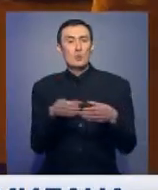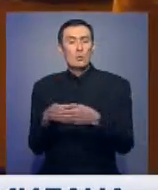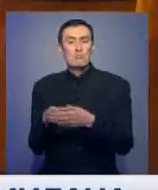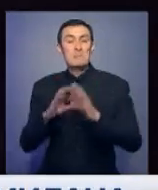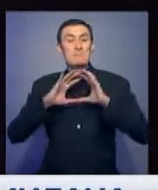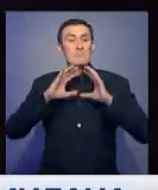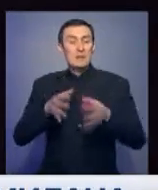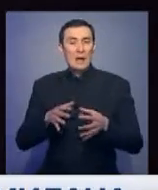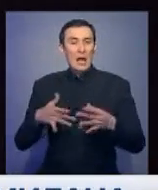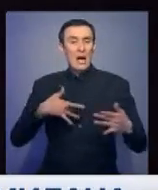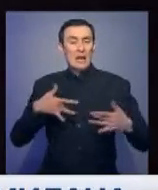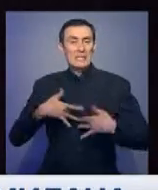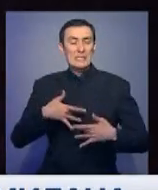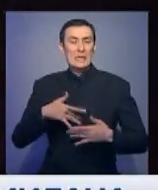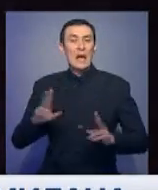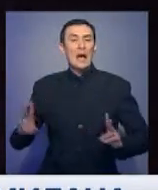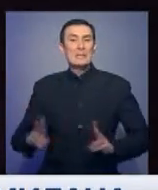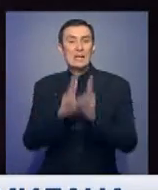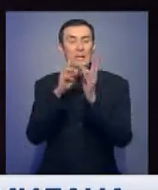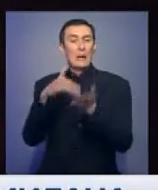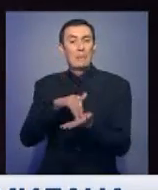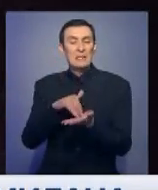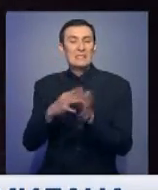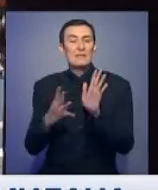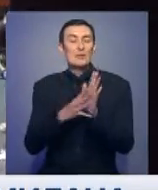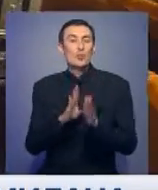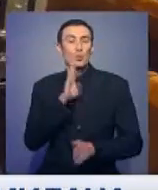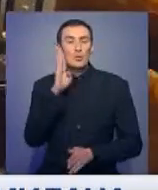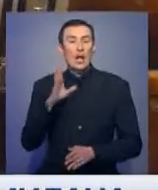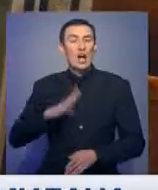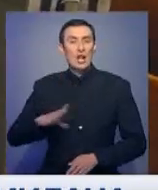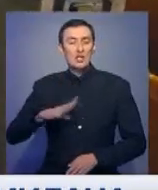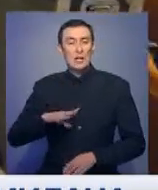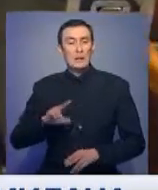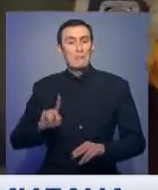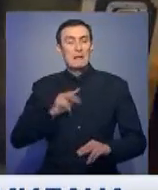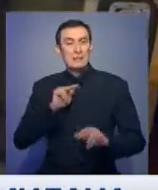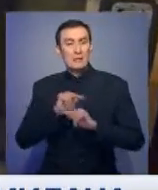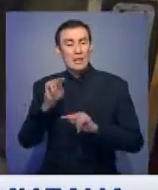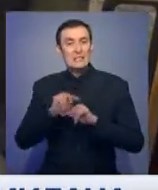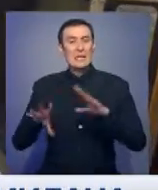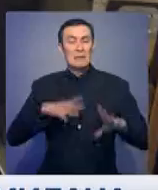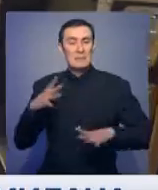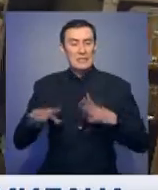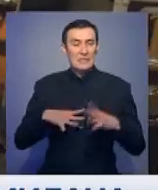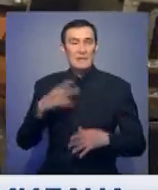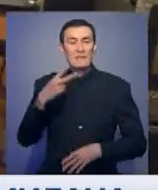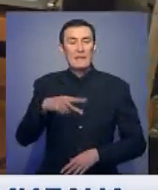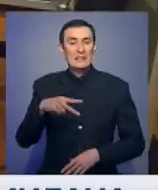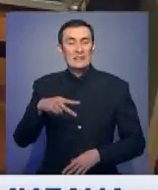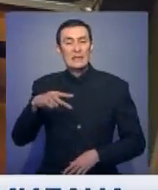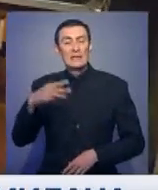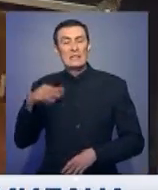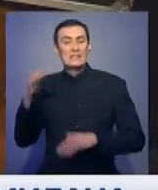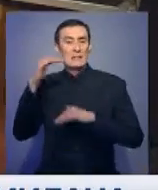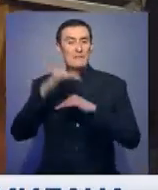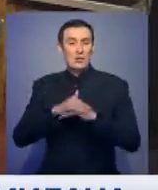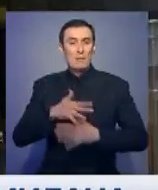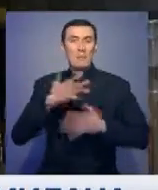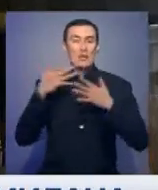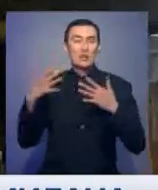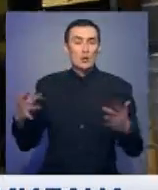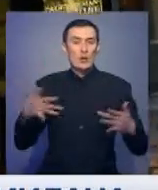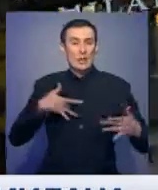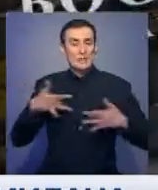мира. Артистов «Астана-балет» с 9 утра ждал класс-урок, затем репетиции и в 20:30 вечера большой